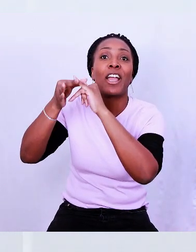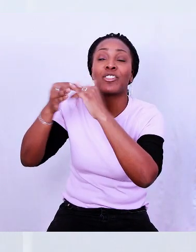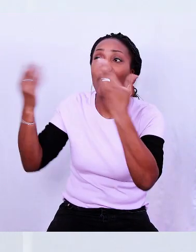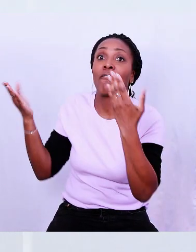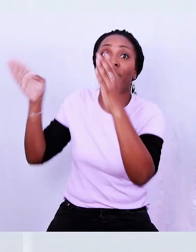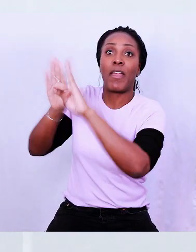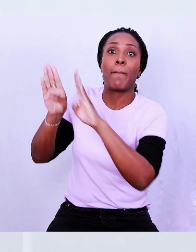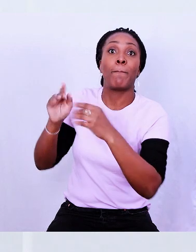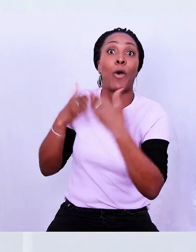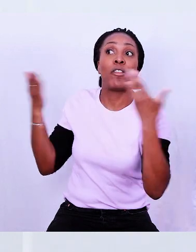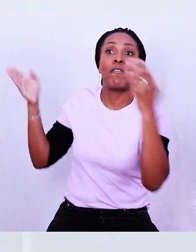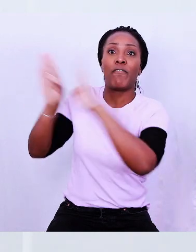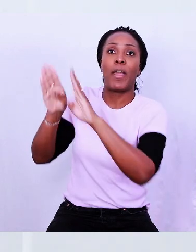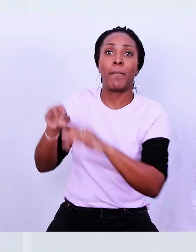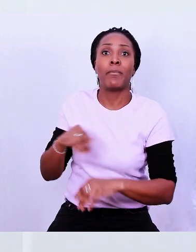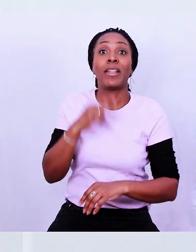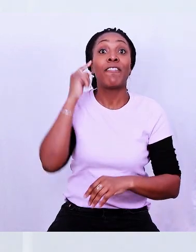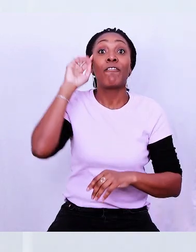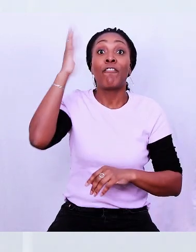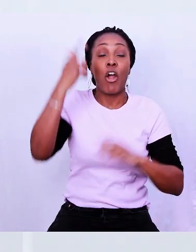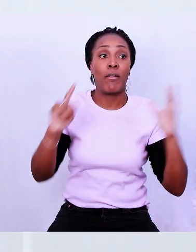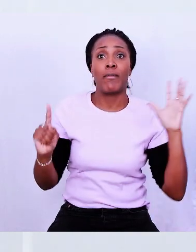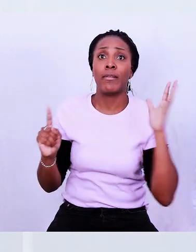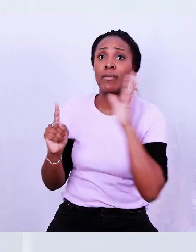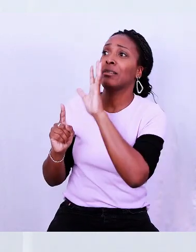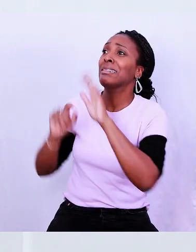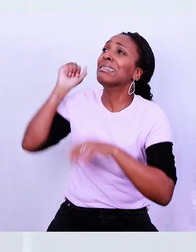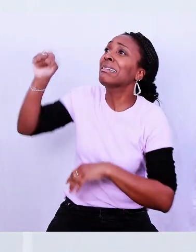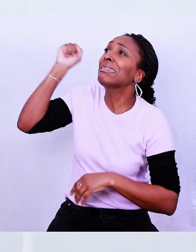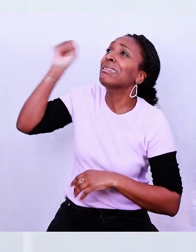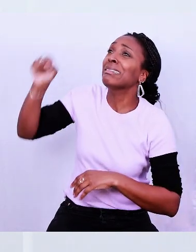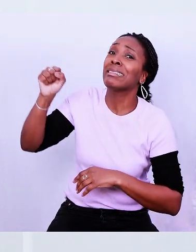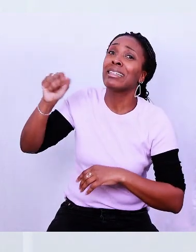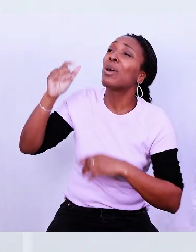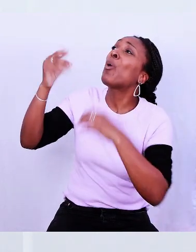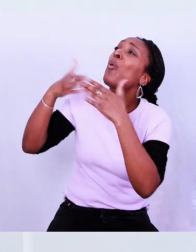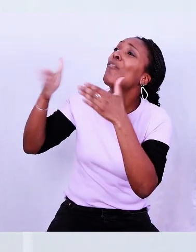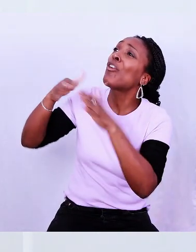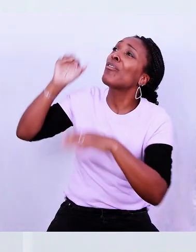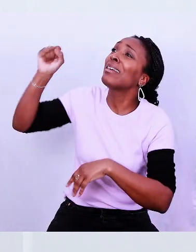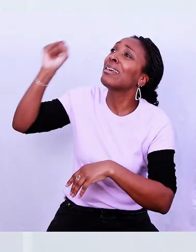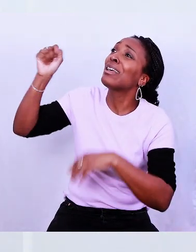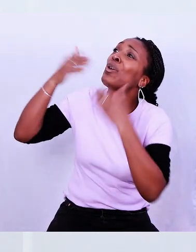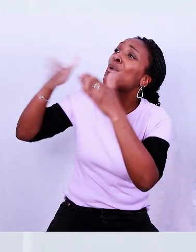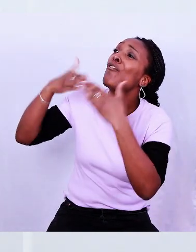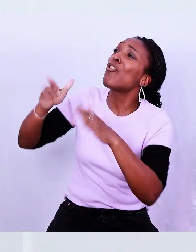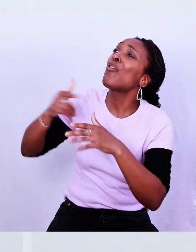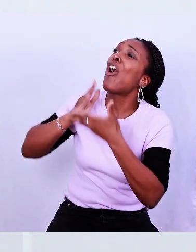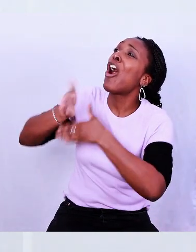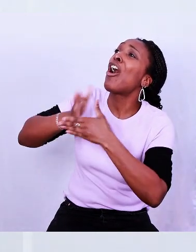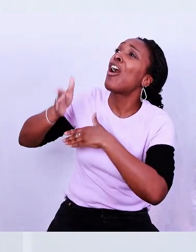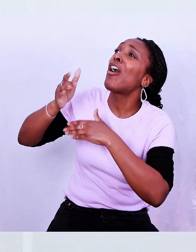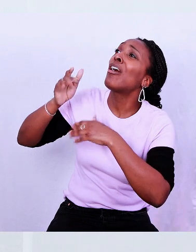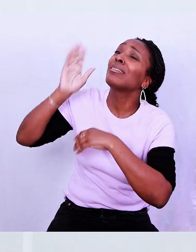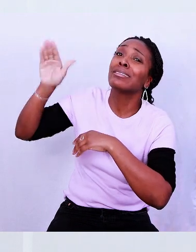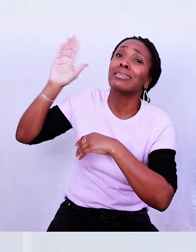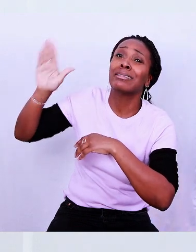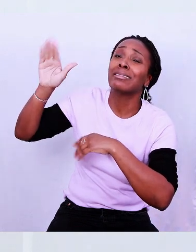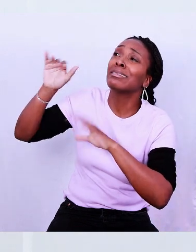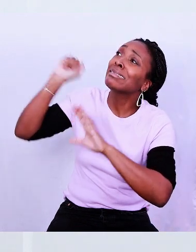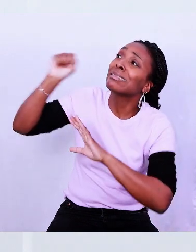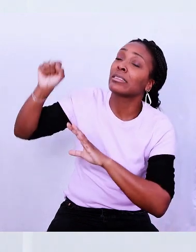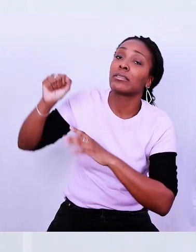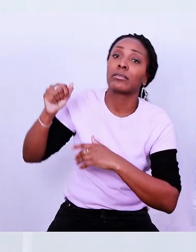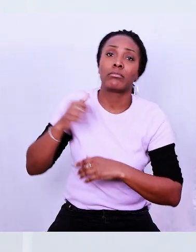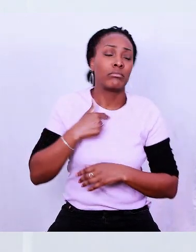Mais il répondit « Je vous le dis en vérité, je ne vous connais pas. Veillez donc, puisque vous ne savez ni le jour,